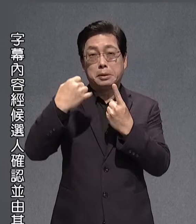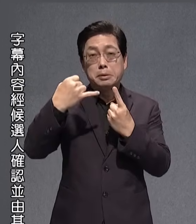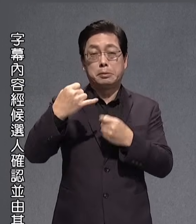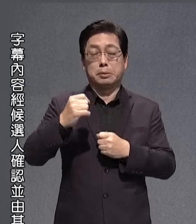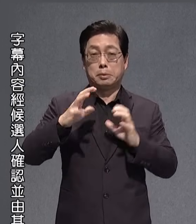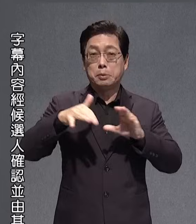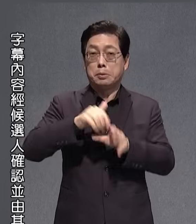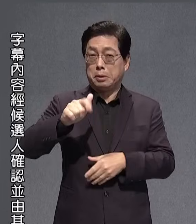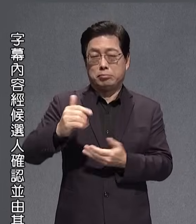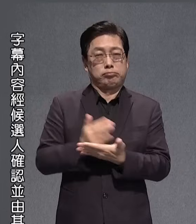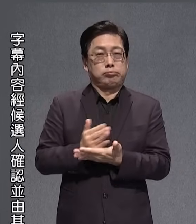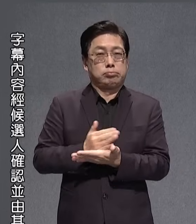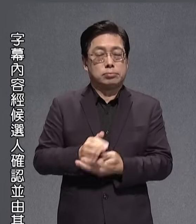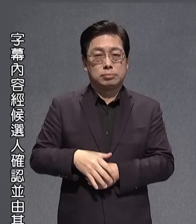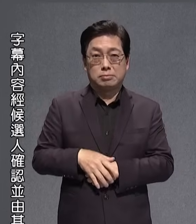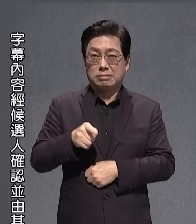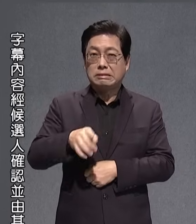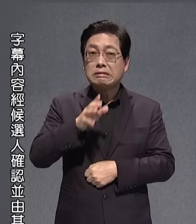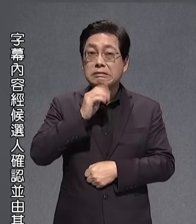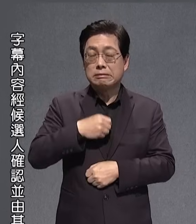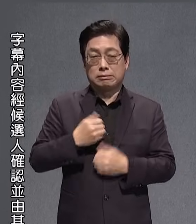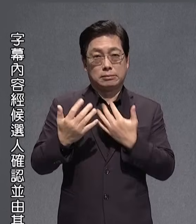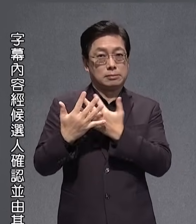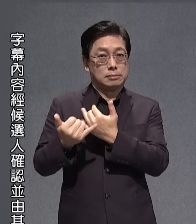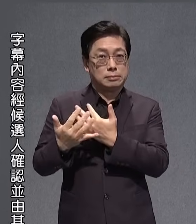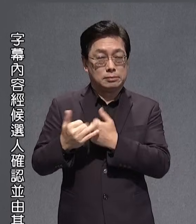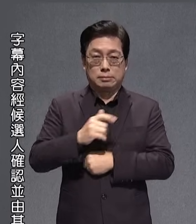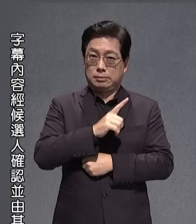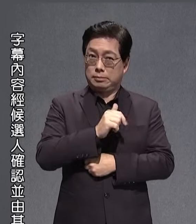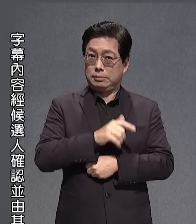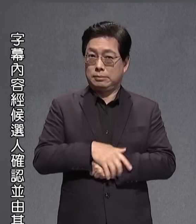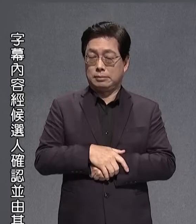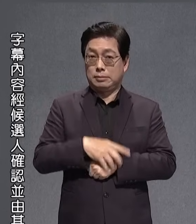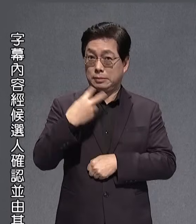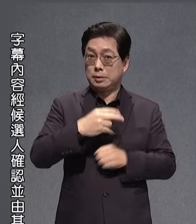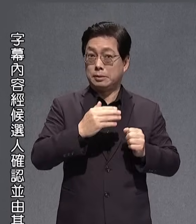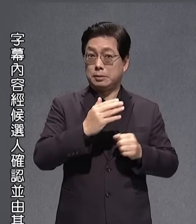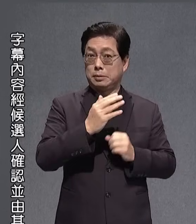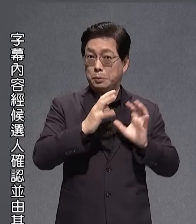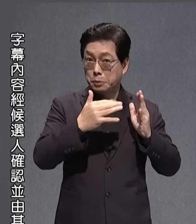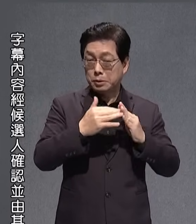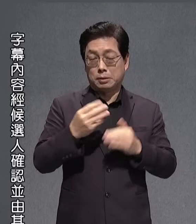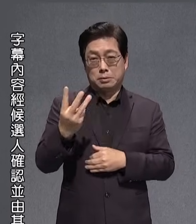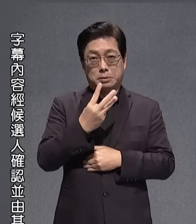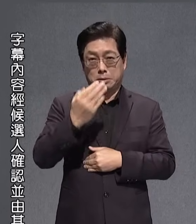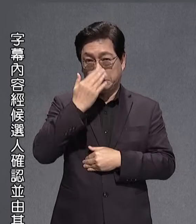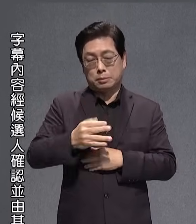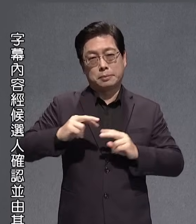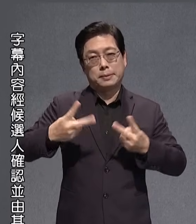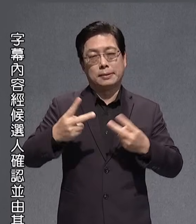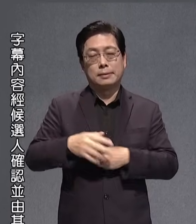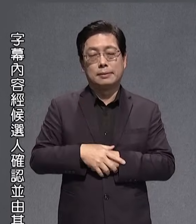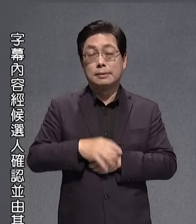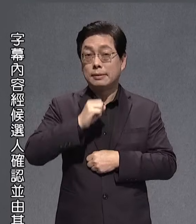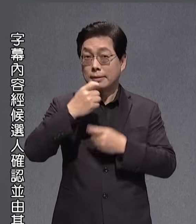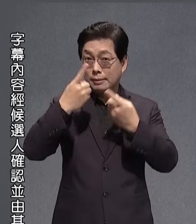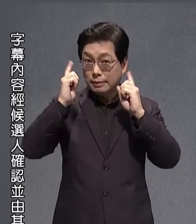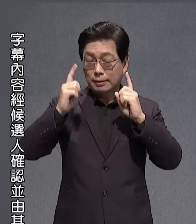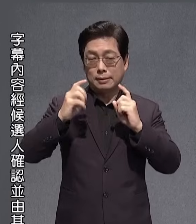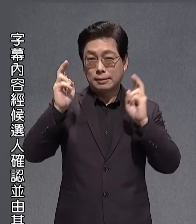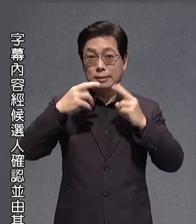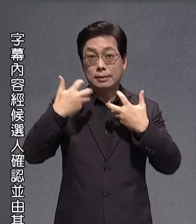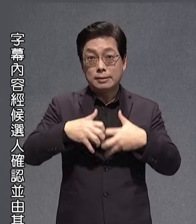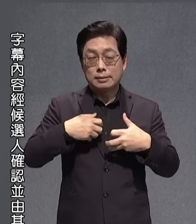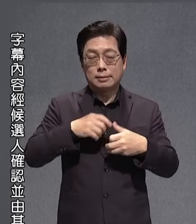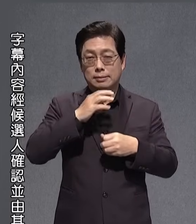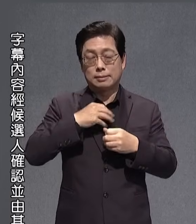老师也在批评这是一个学生老师及国家三书的改革。台大电机学院张